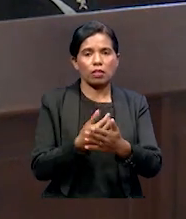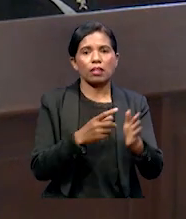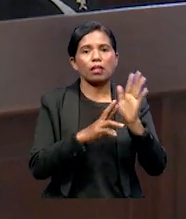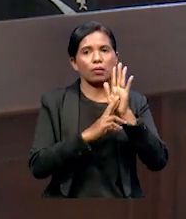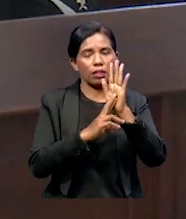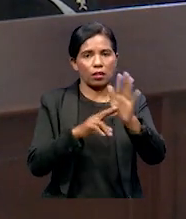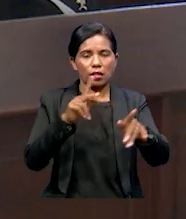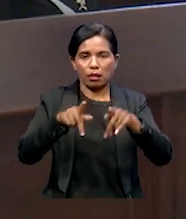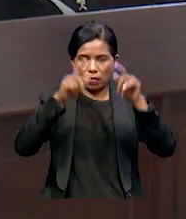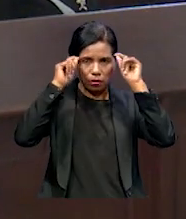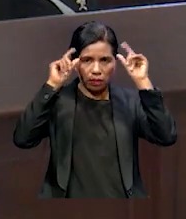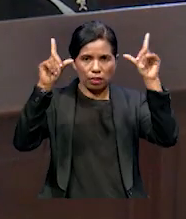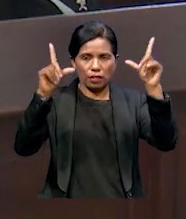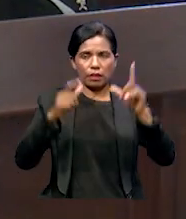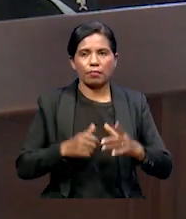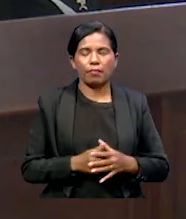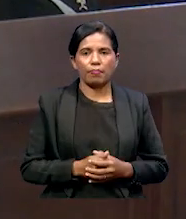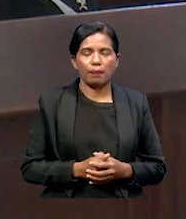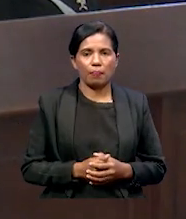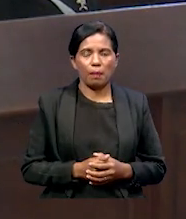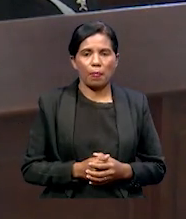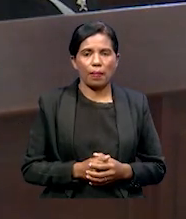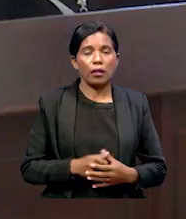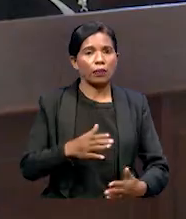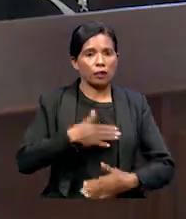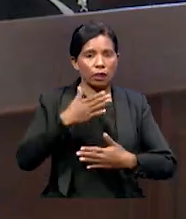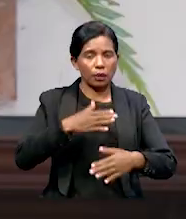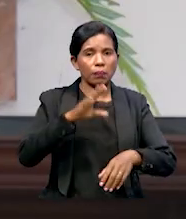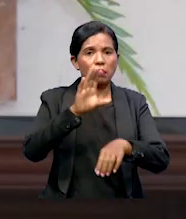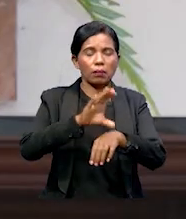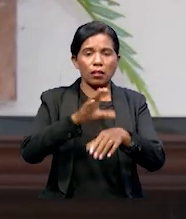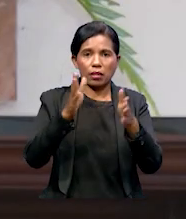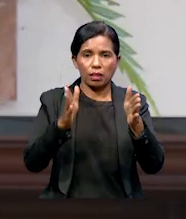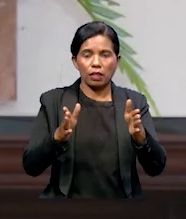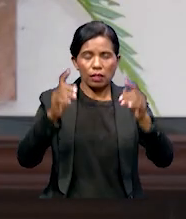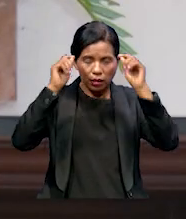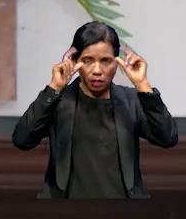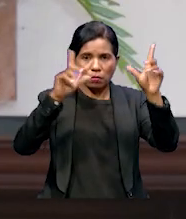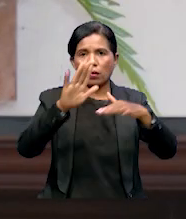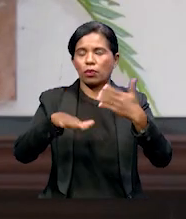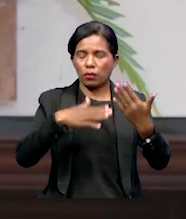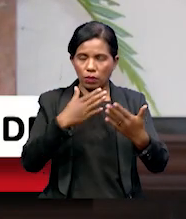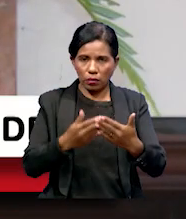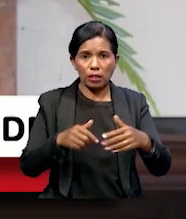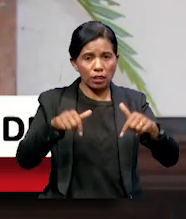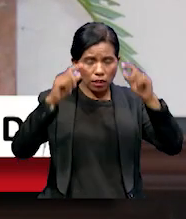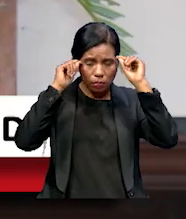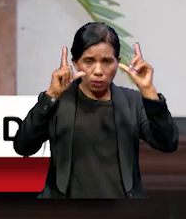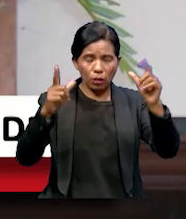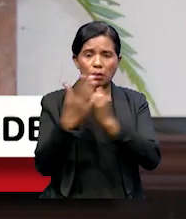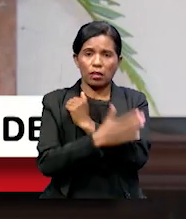Timor-Leste. Solok bakreda Timor Oan. Nebe ihane nune mosk Timor Oan nebe ihe rai